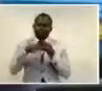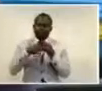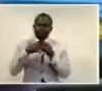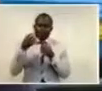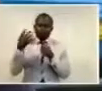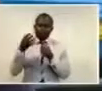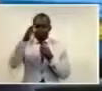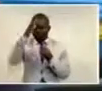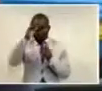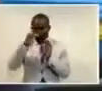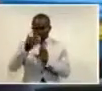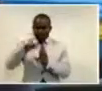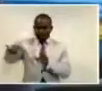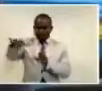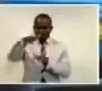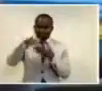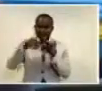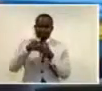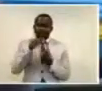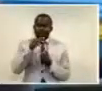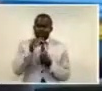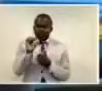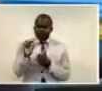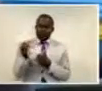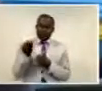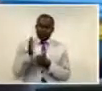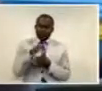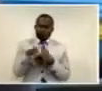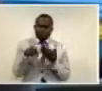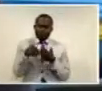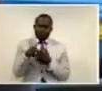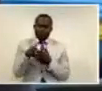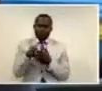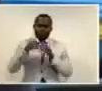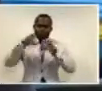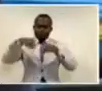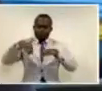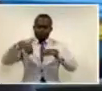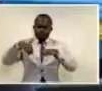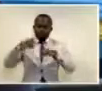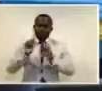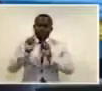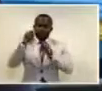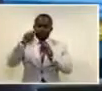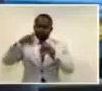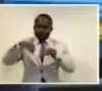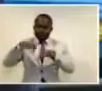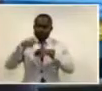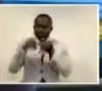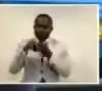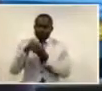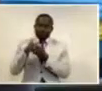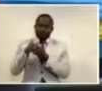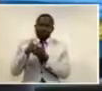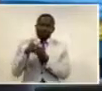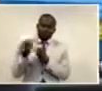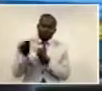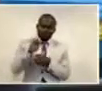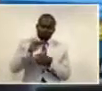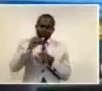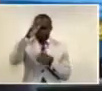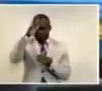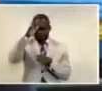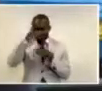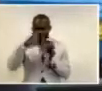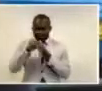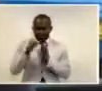muri Kongo papa gwayo uwo mudamu muto yaragaruka igeze muri Kongo mwagiye Kongo yego tugeze muri Kongo tugarutse papa